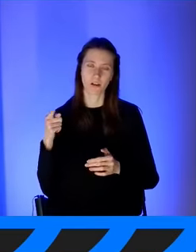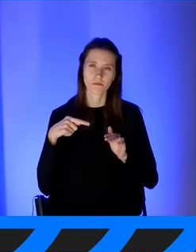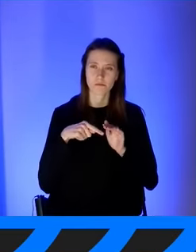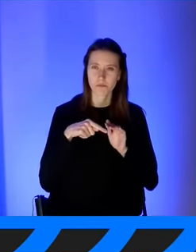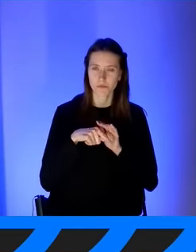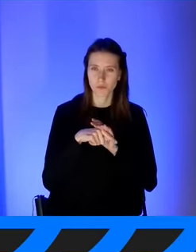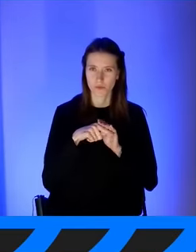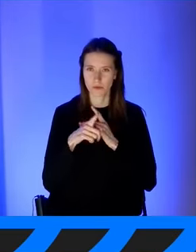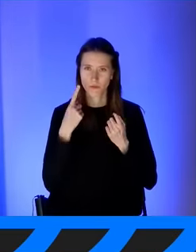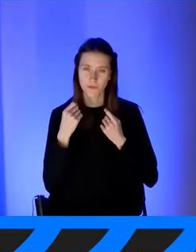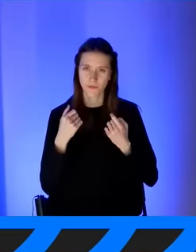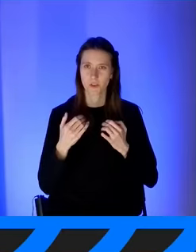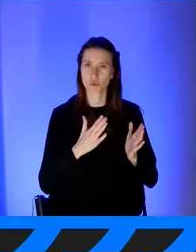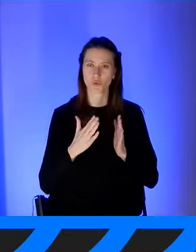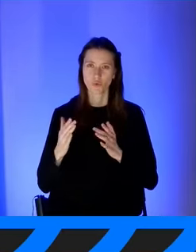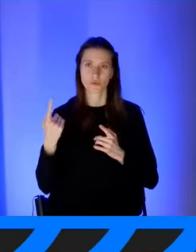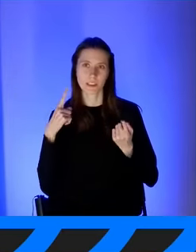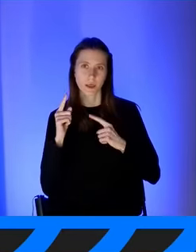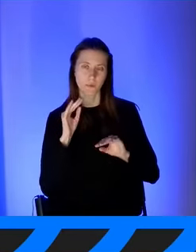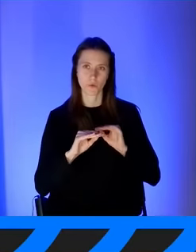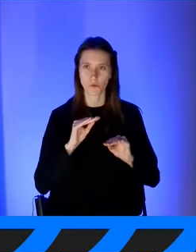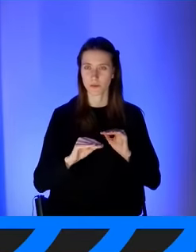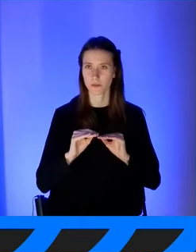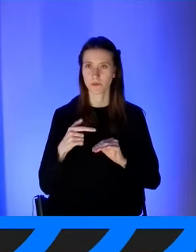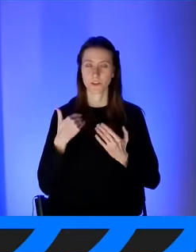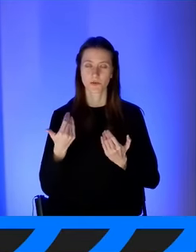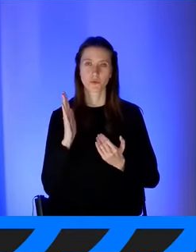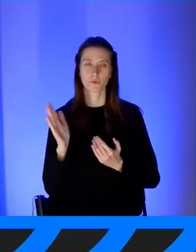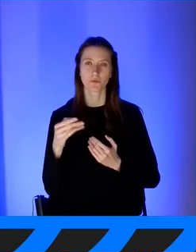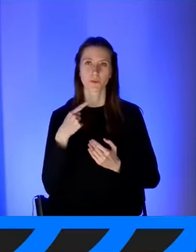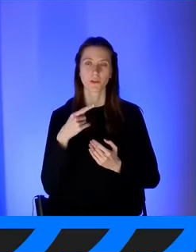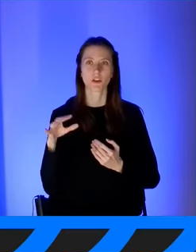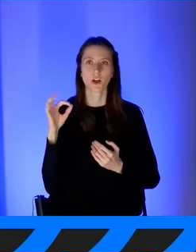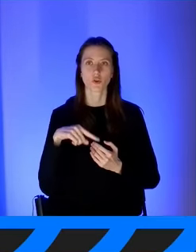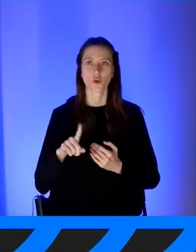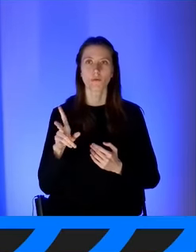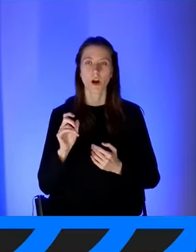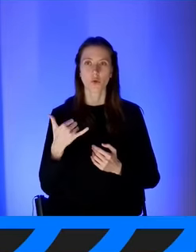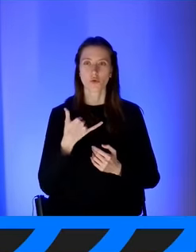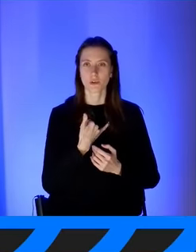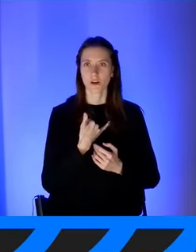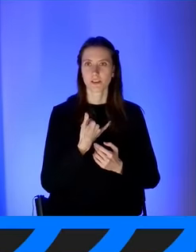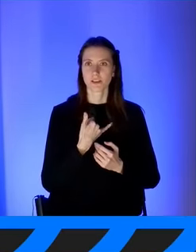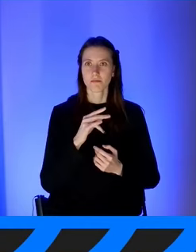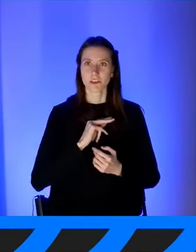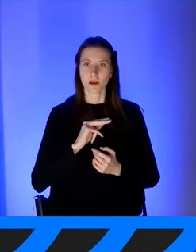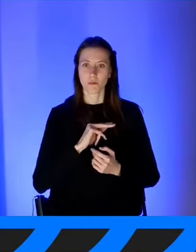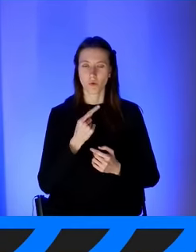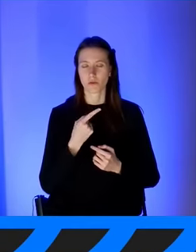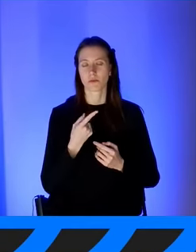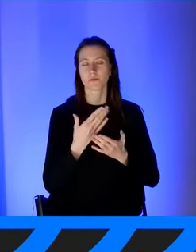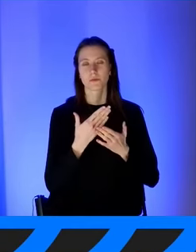инфраструктуры и сегодня мы поговорим о том как у нас устроено а слой